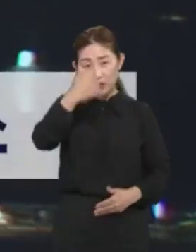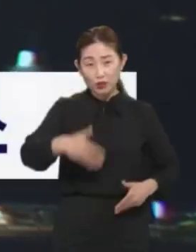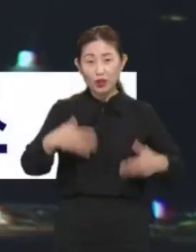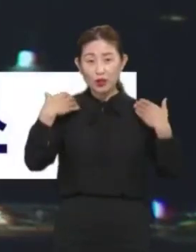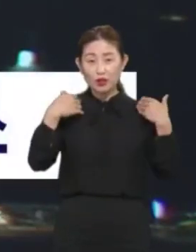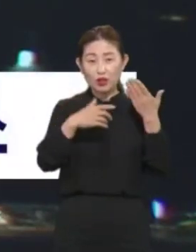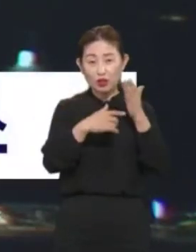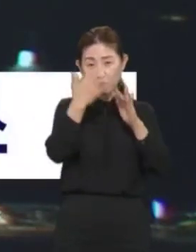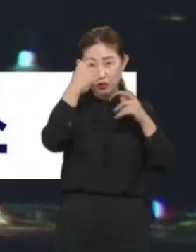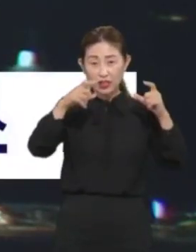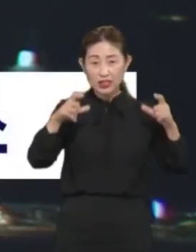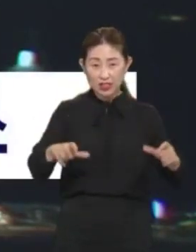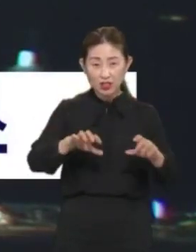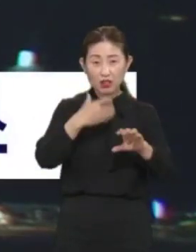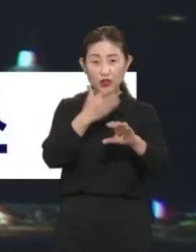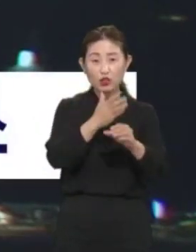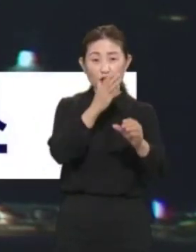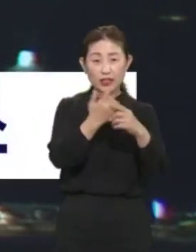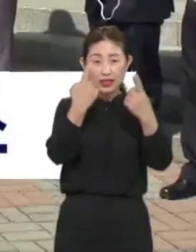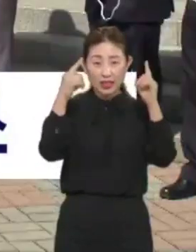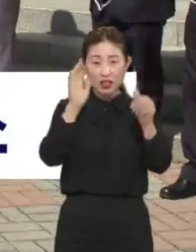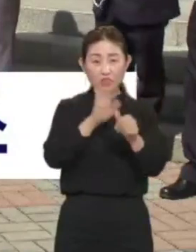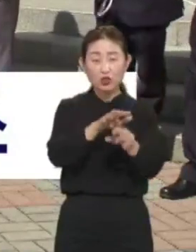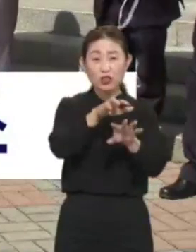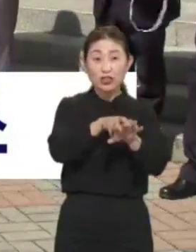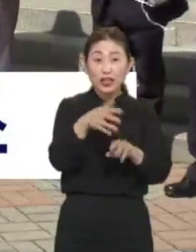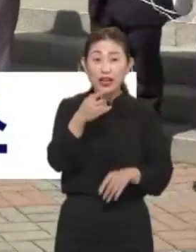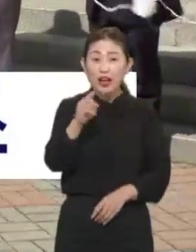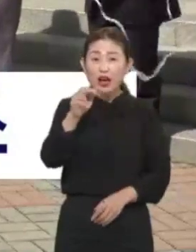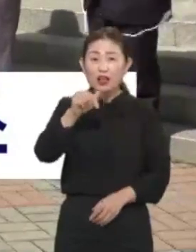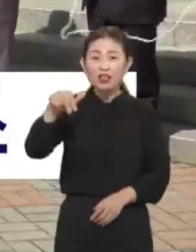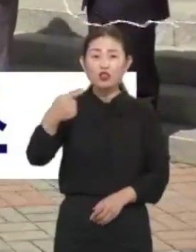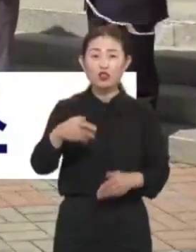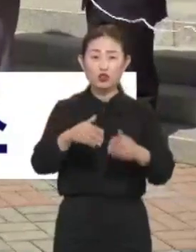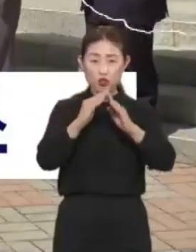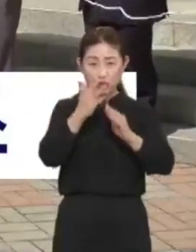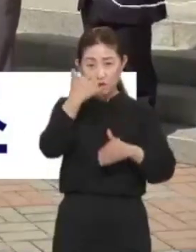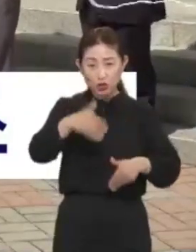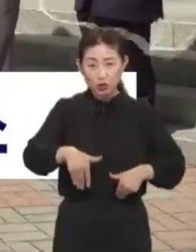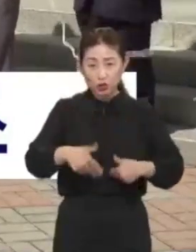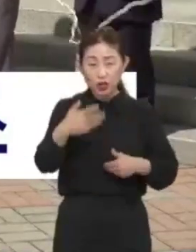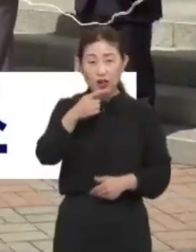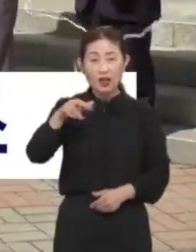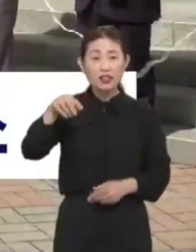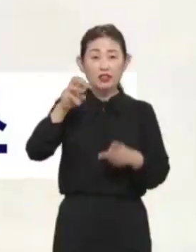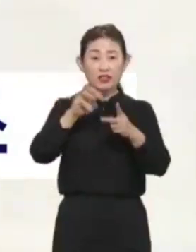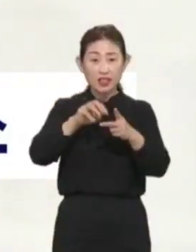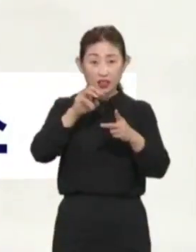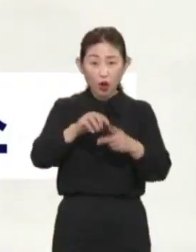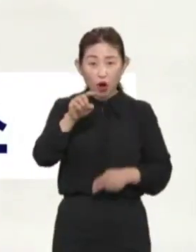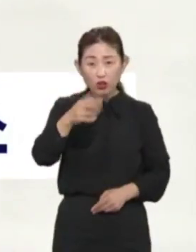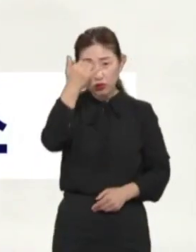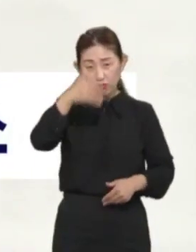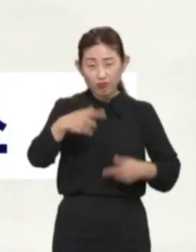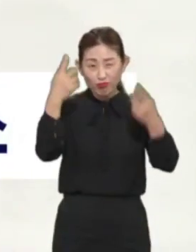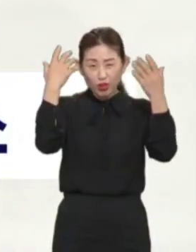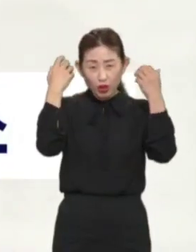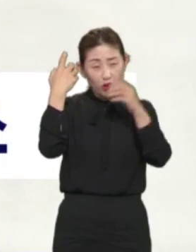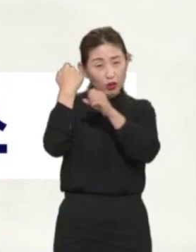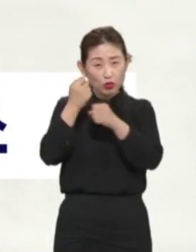충남도가 충남지역 지역혁신중심 대학지원체계 라이즈 구축을 위한 충남 라이즈센터를 충남연구원 내